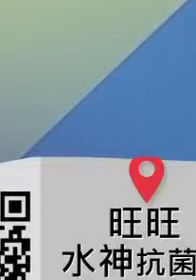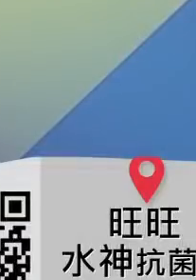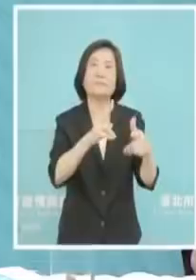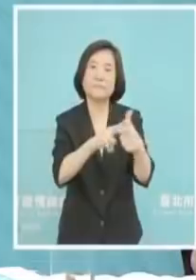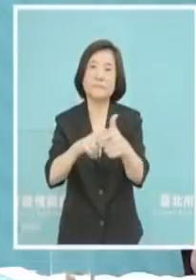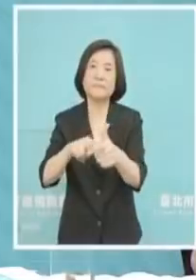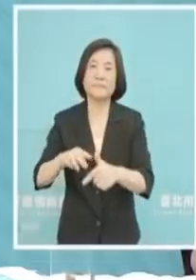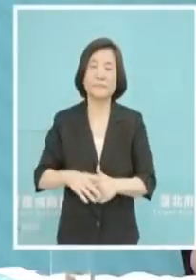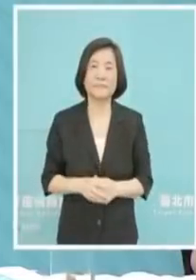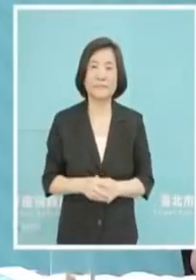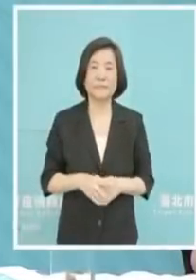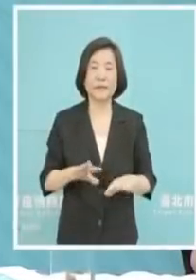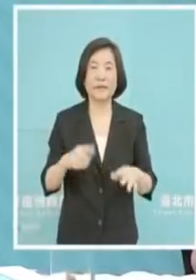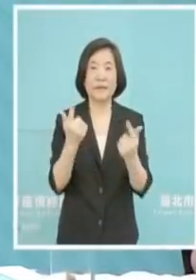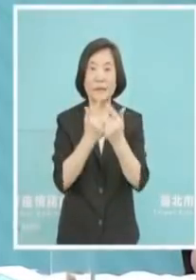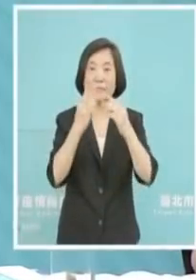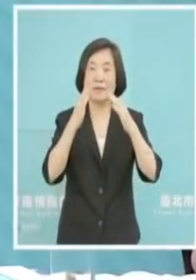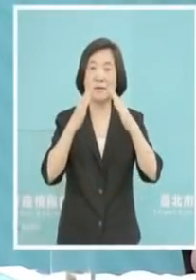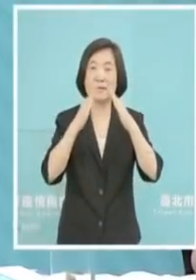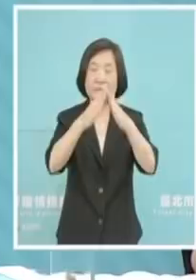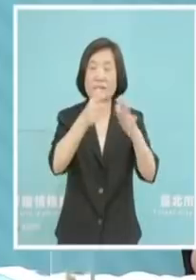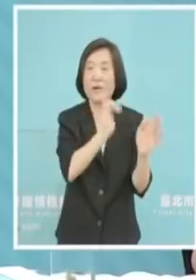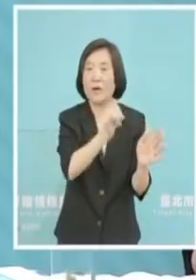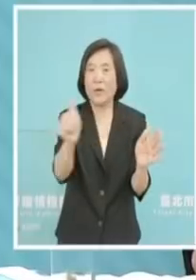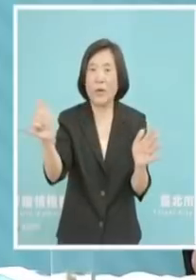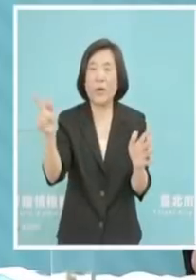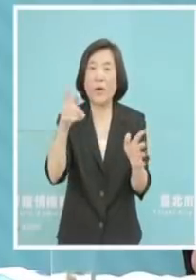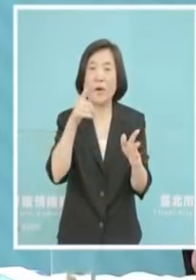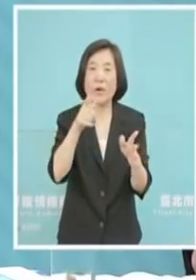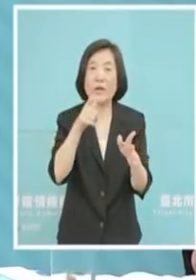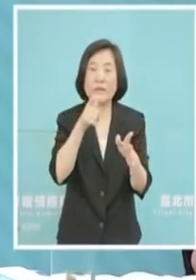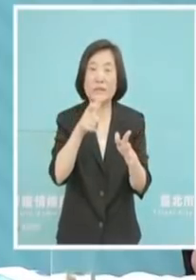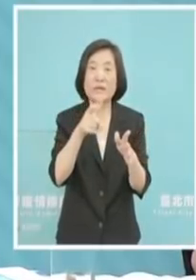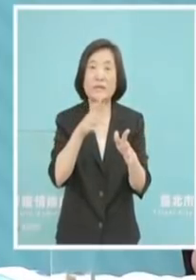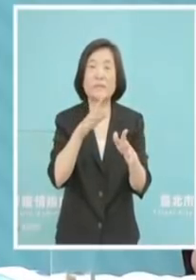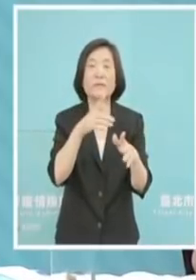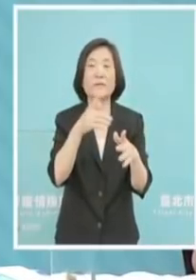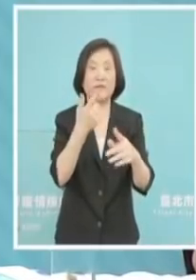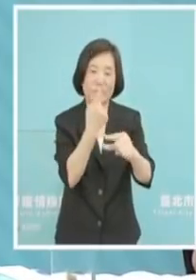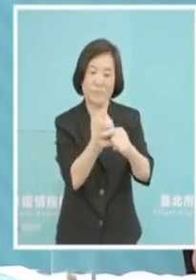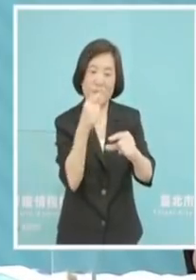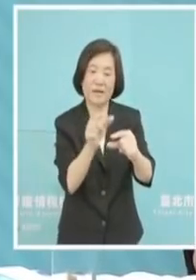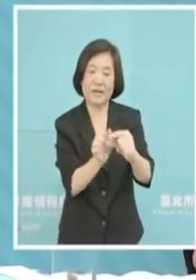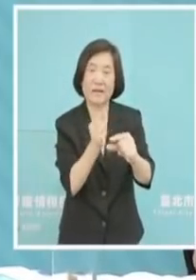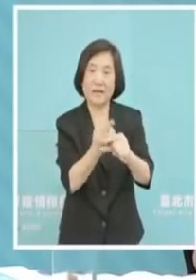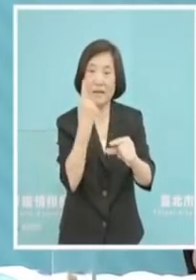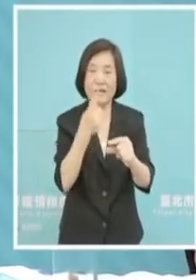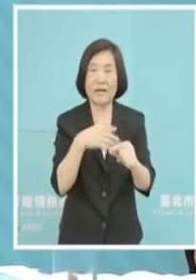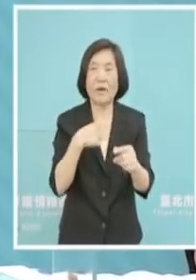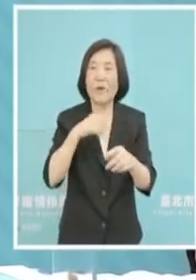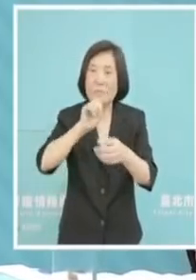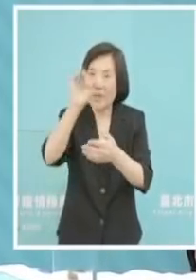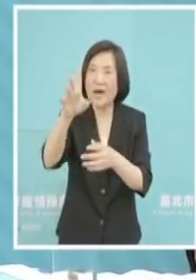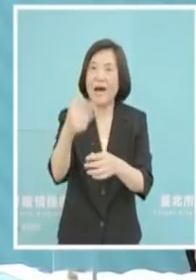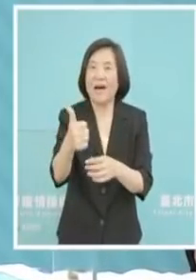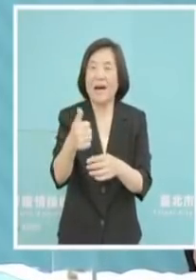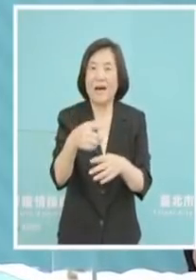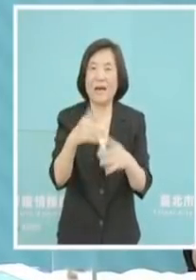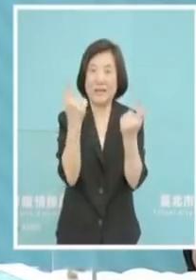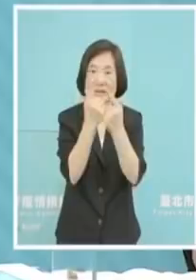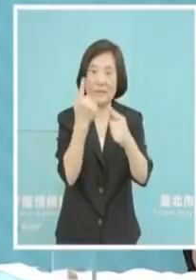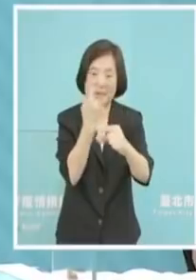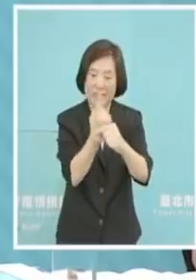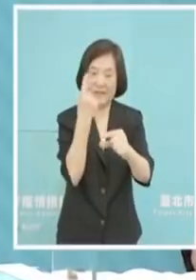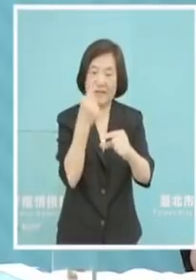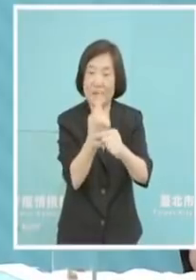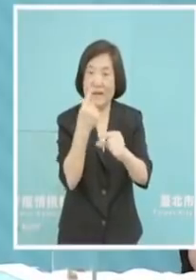嘛，专心的做，认真的做，然后等到你第三期都做出来了，然后让世卫组织也都